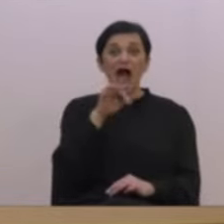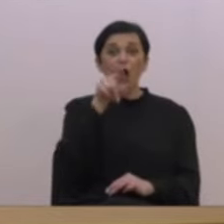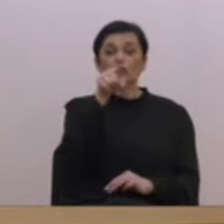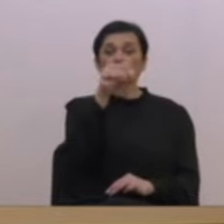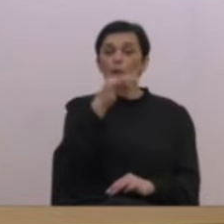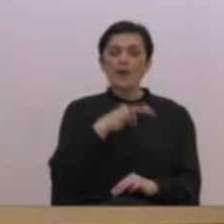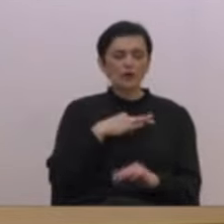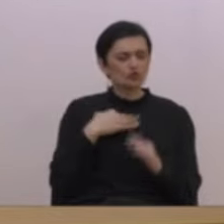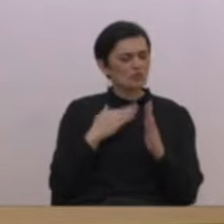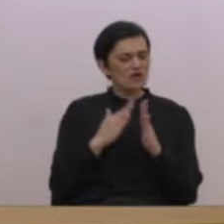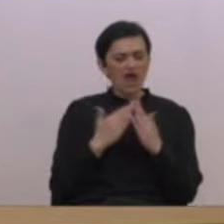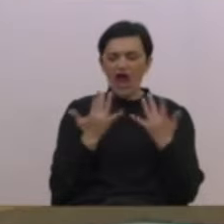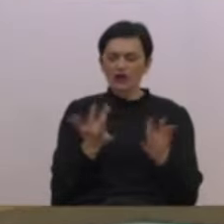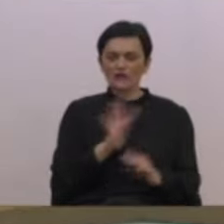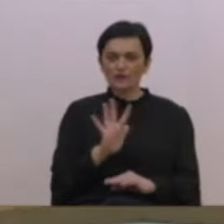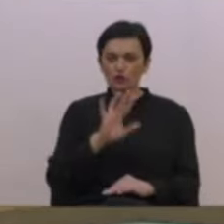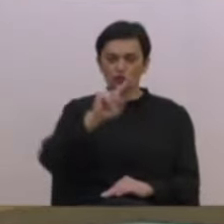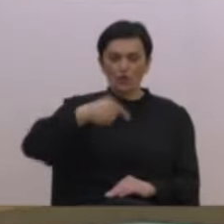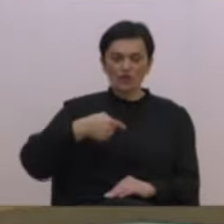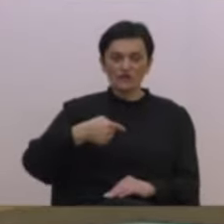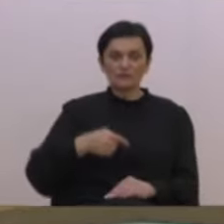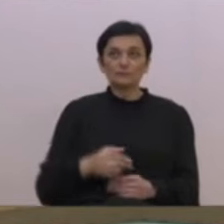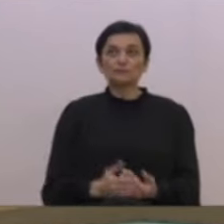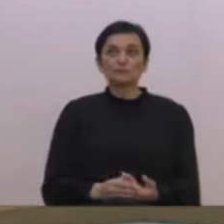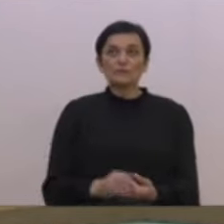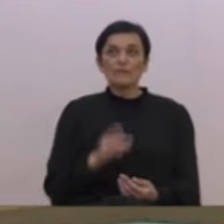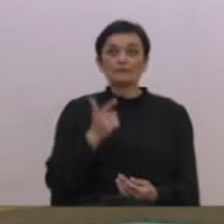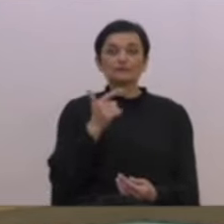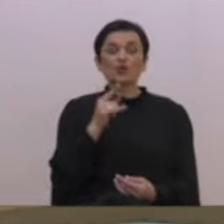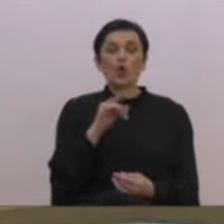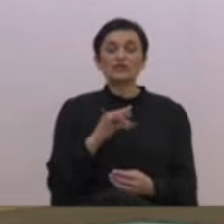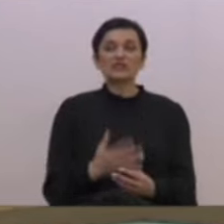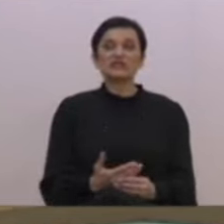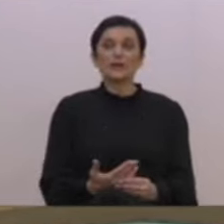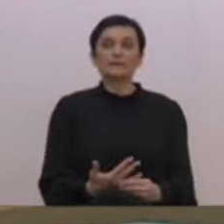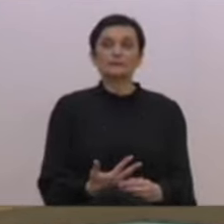მე პასუხს ამ შემთხვევაში. Roman Gotseridze.